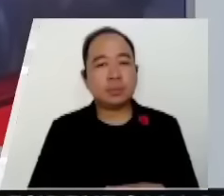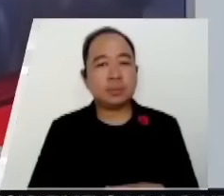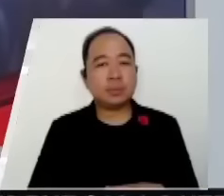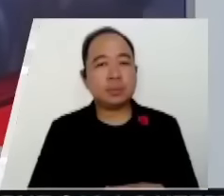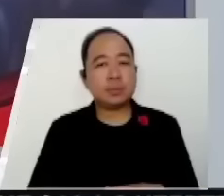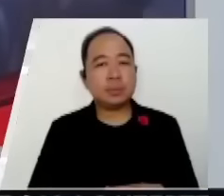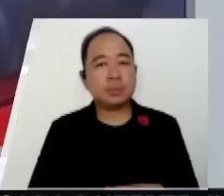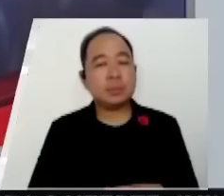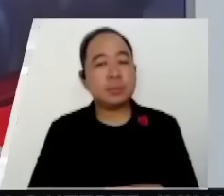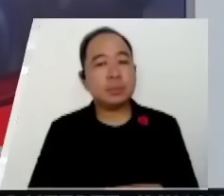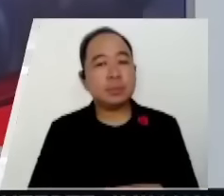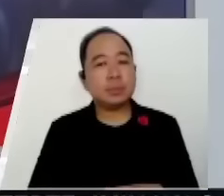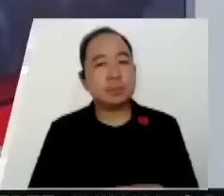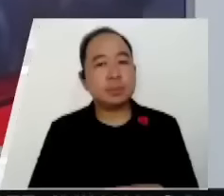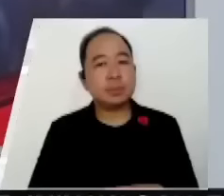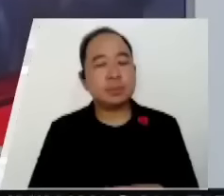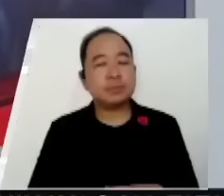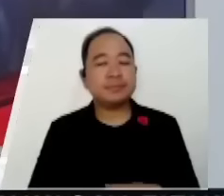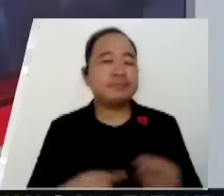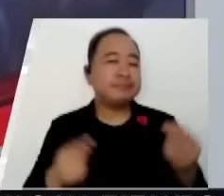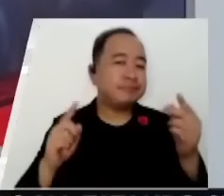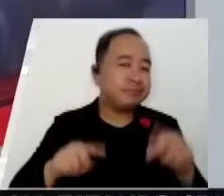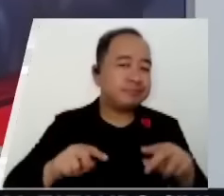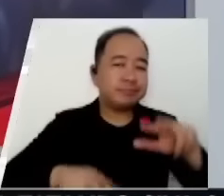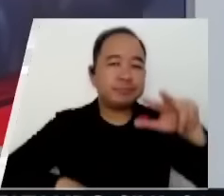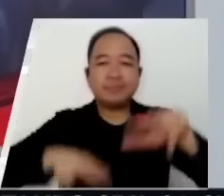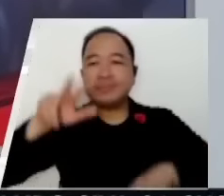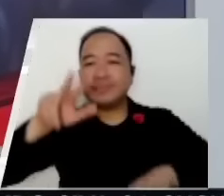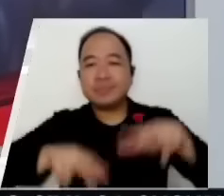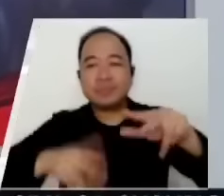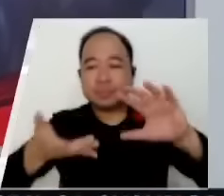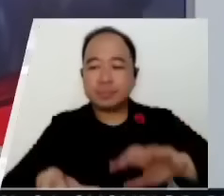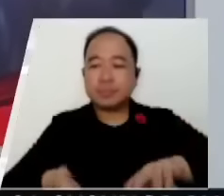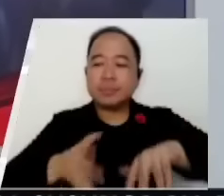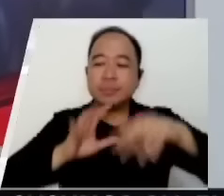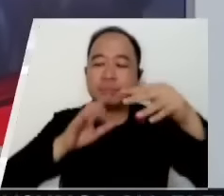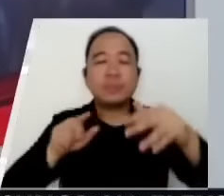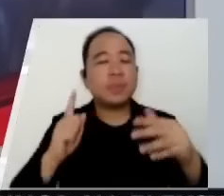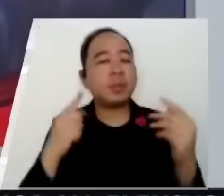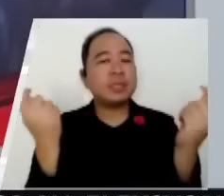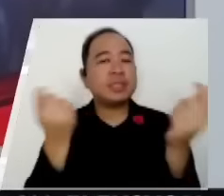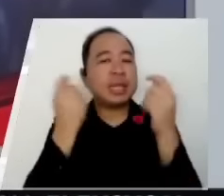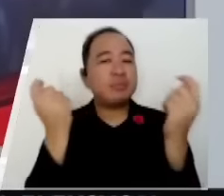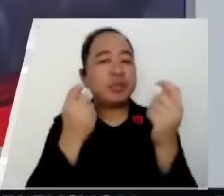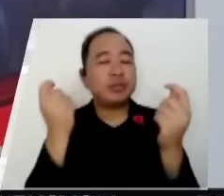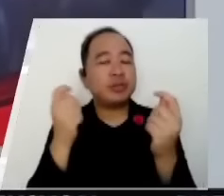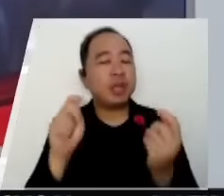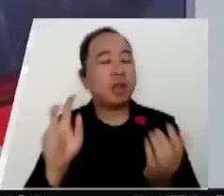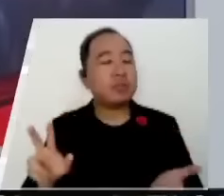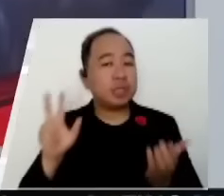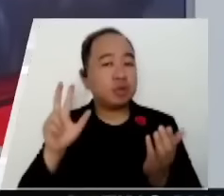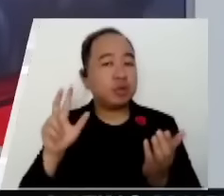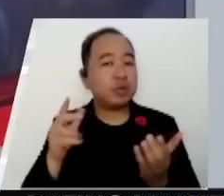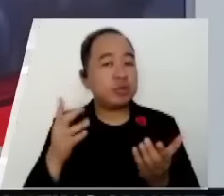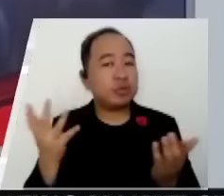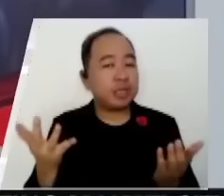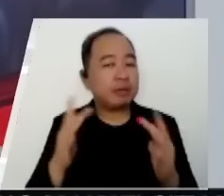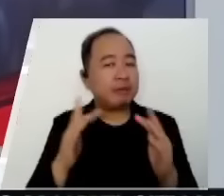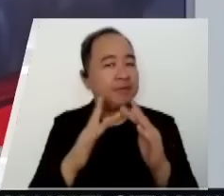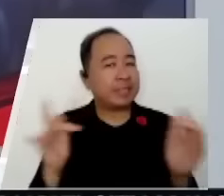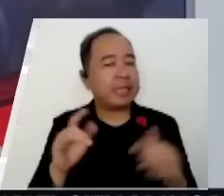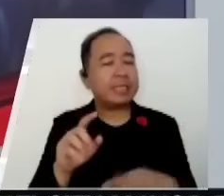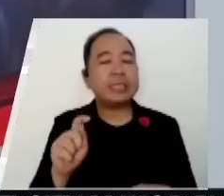Nasunda ng tensyon at gulo ang masayang pagdiriwang ng pista ng Senyor Santo Niño sa Tondo, Maynila. Dahil umano sa tamang